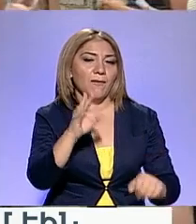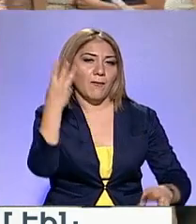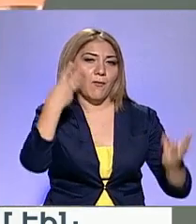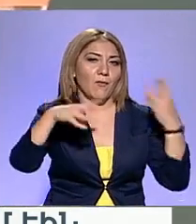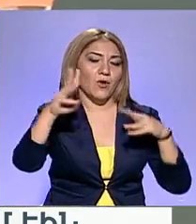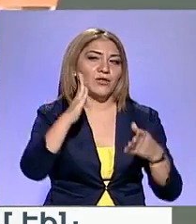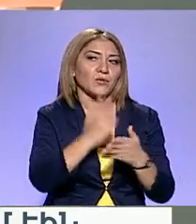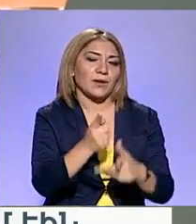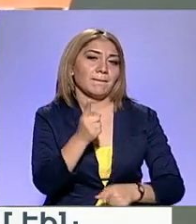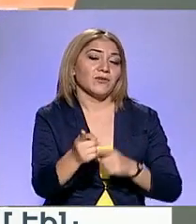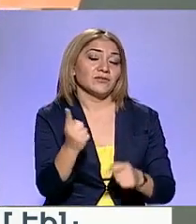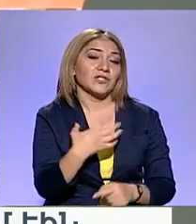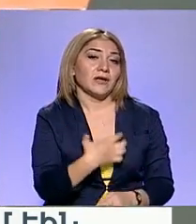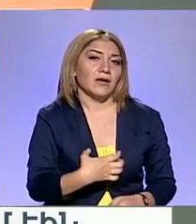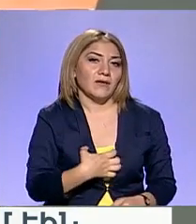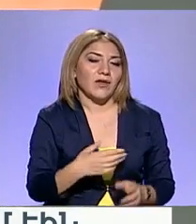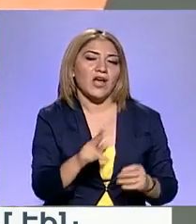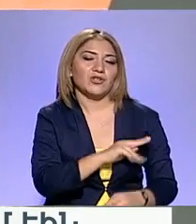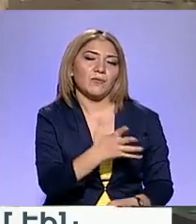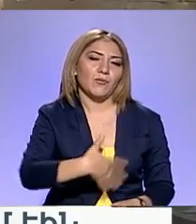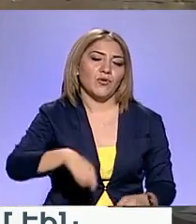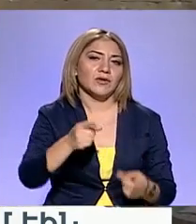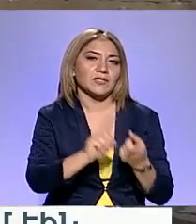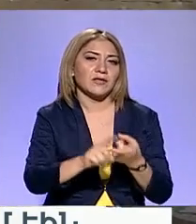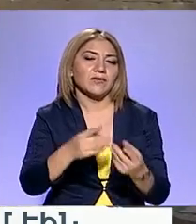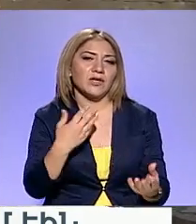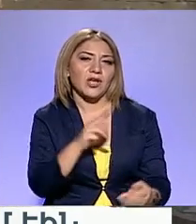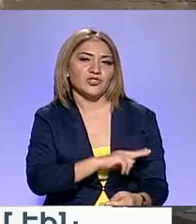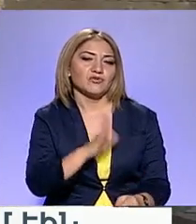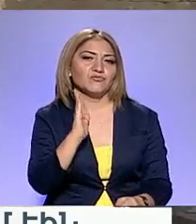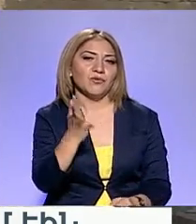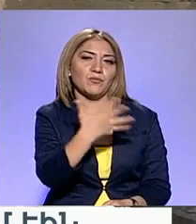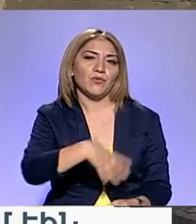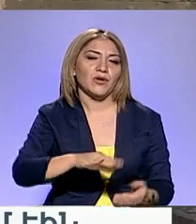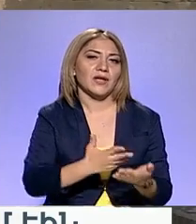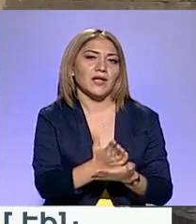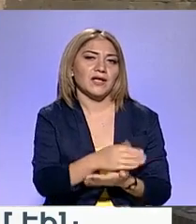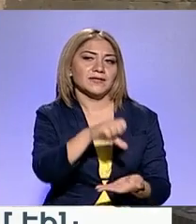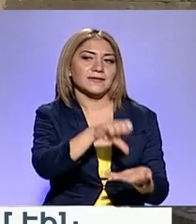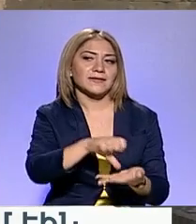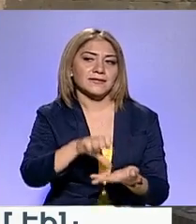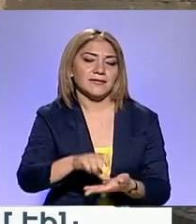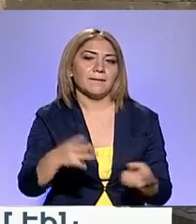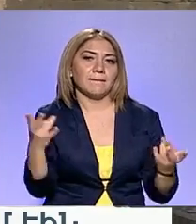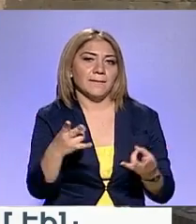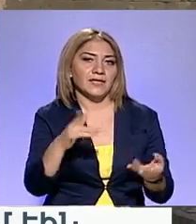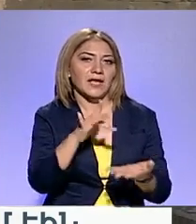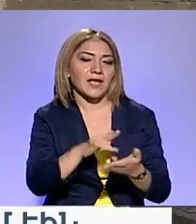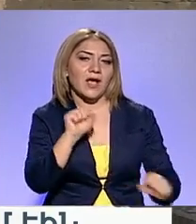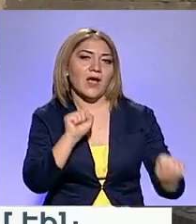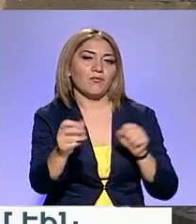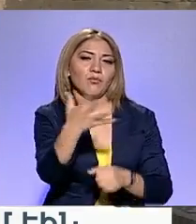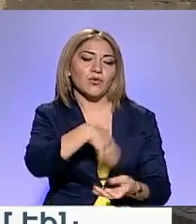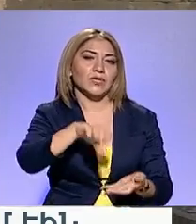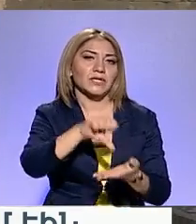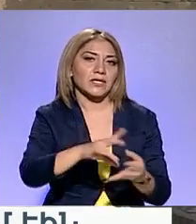ունեն մշակած, ամենակարևորը գործակցելու են բոլորի հետ։ Առաջինը դա բոլոր քաղաքական ուժերի ներգրավվածությունը քաղաքի կառավարման մեջ,